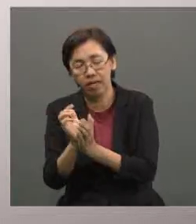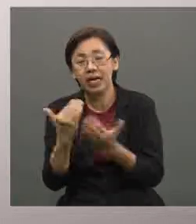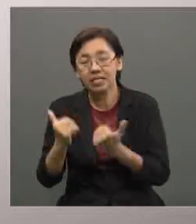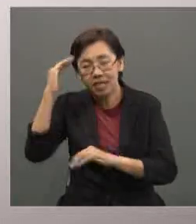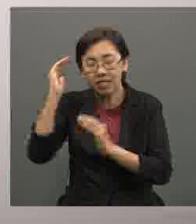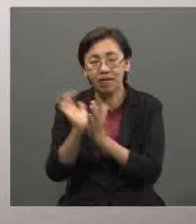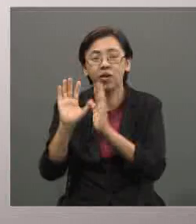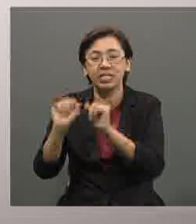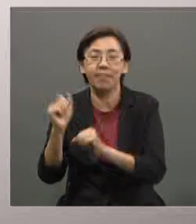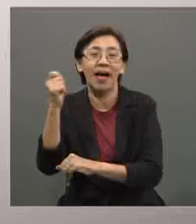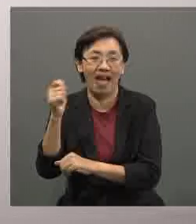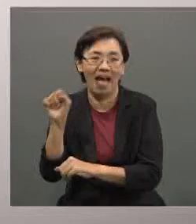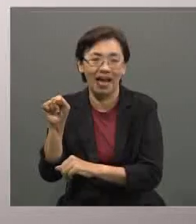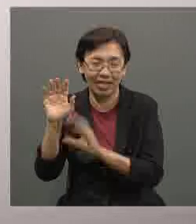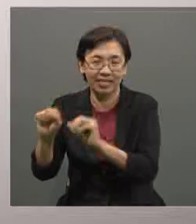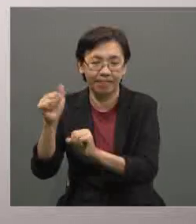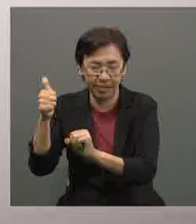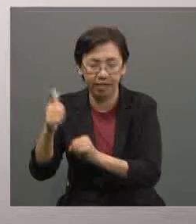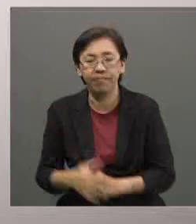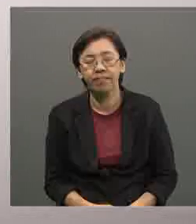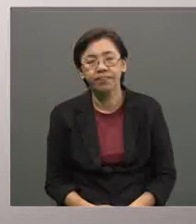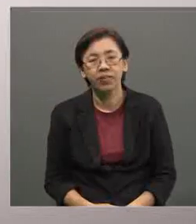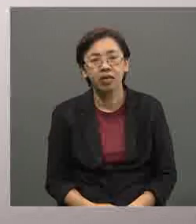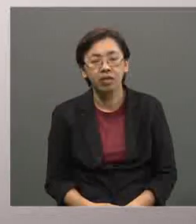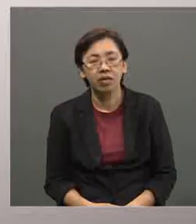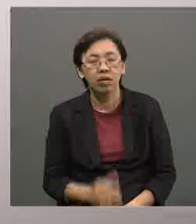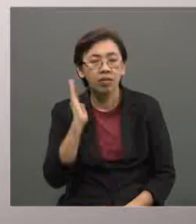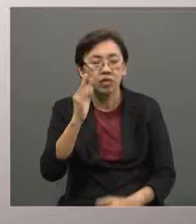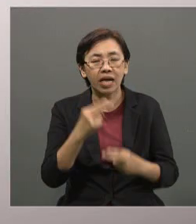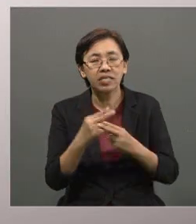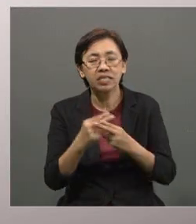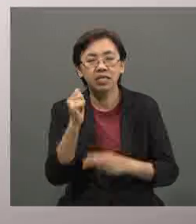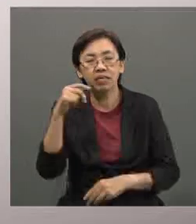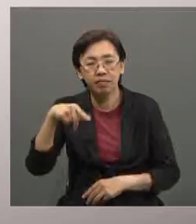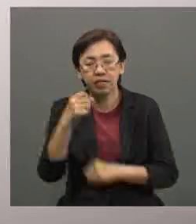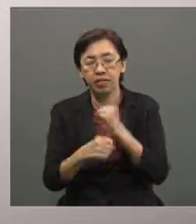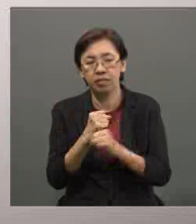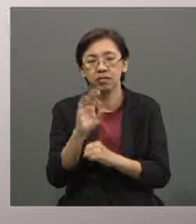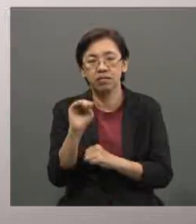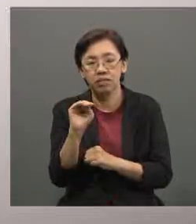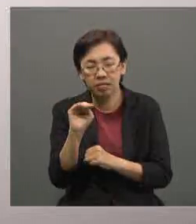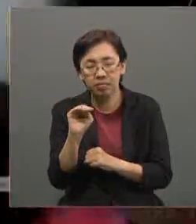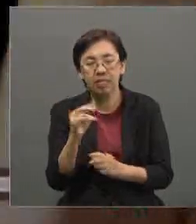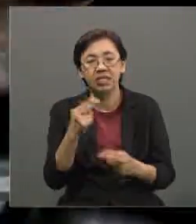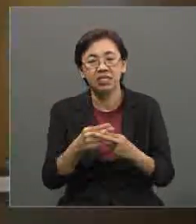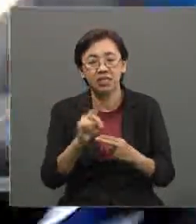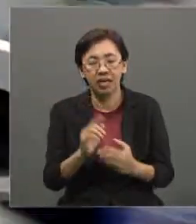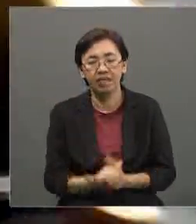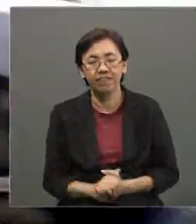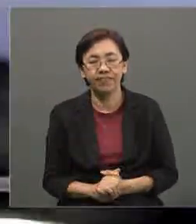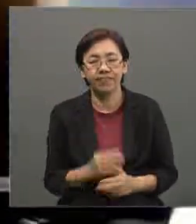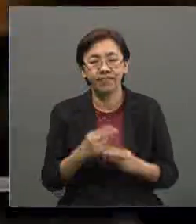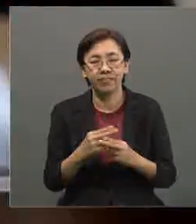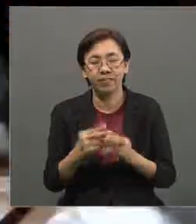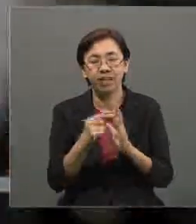ไปจับกุมตัวอาเขยคนนี้ได้แล้วนะคะผู้ต้องหาก็คือนายอิทธิพรนะคะอายุ 40ปีเามีฉายาด้วยนะคะเขาชื่อว่า